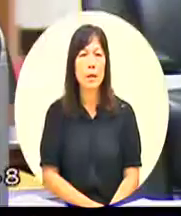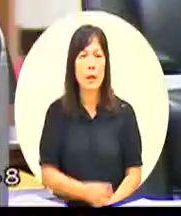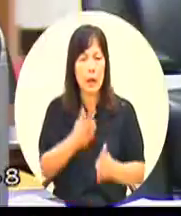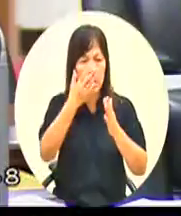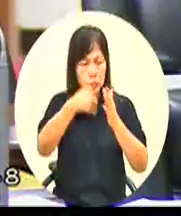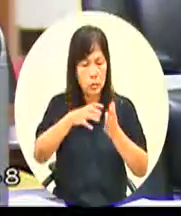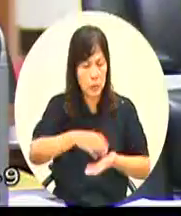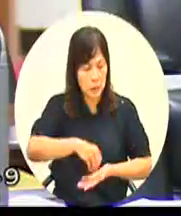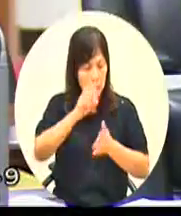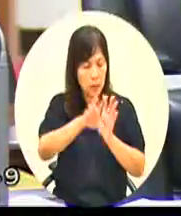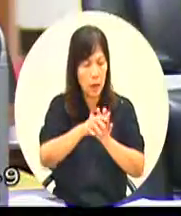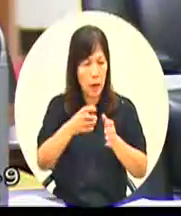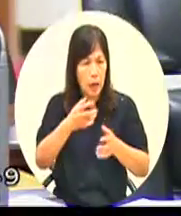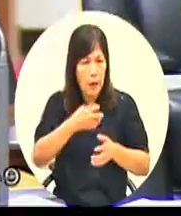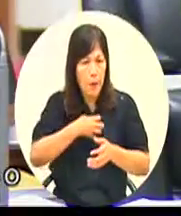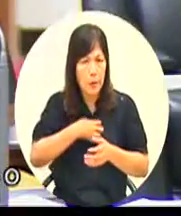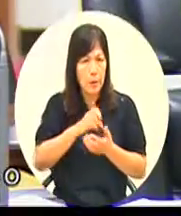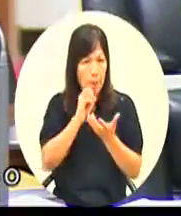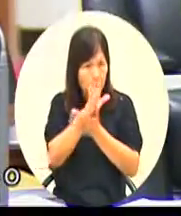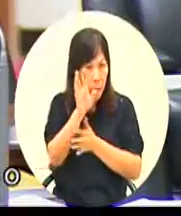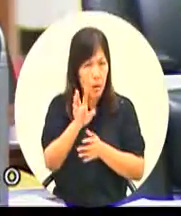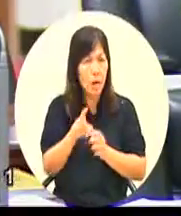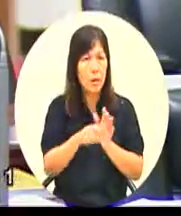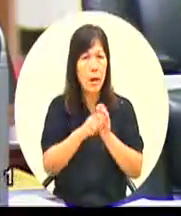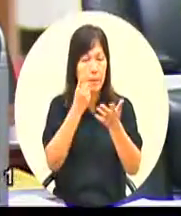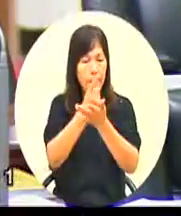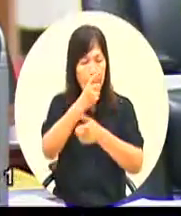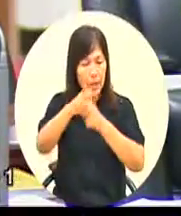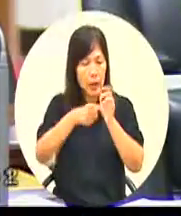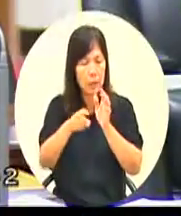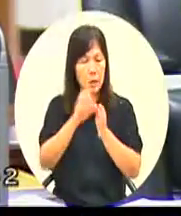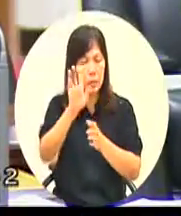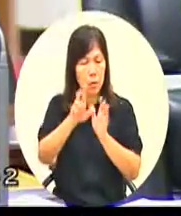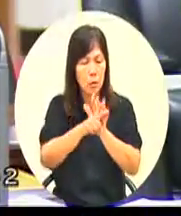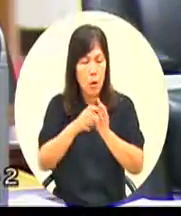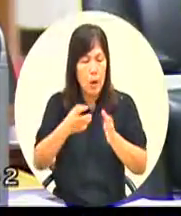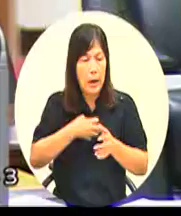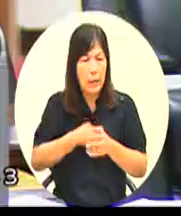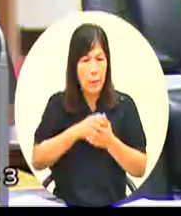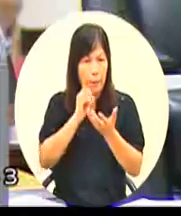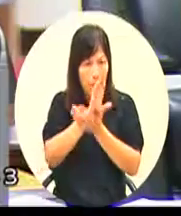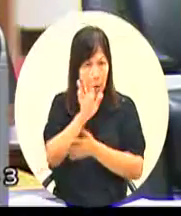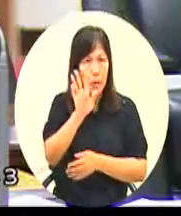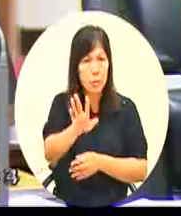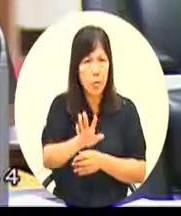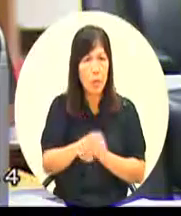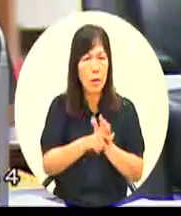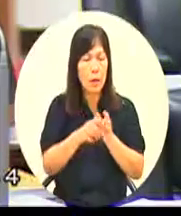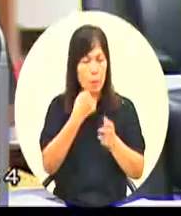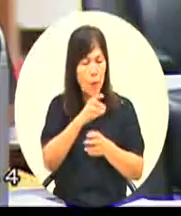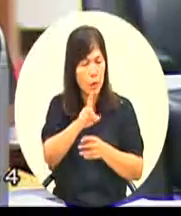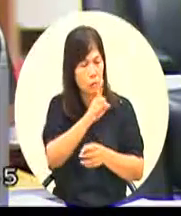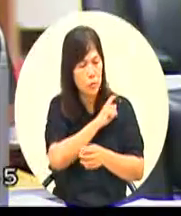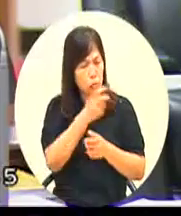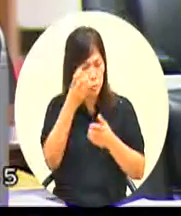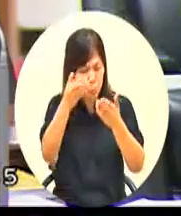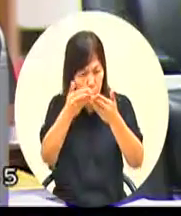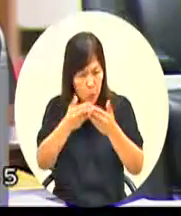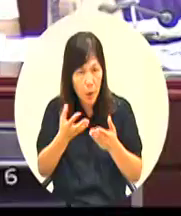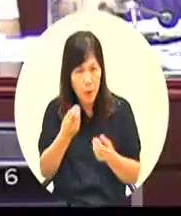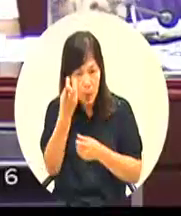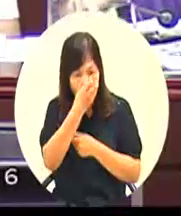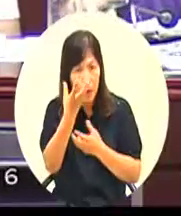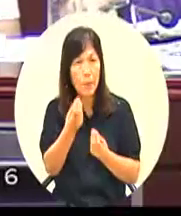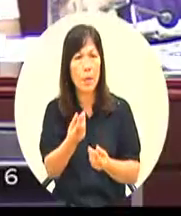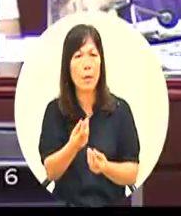提出来的安全报告，每年度假如是有安全报告的话，你们都没有做查核吗？ 我们有一